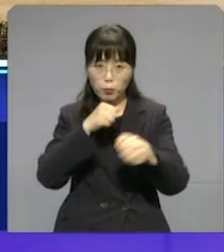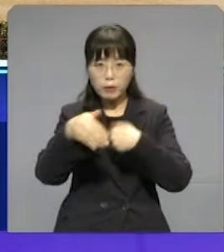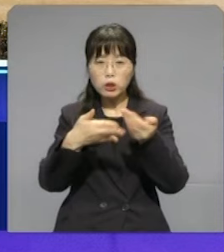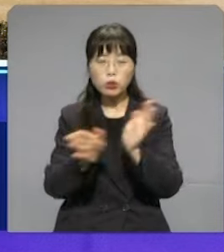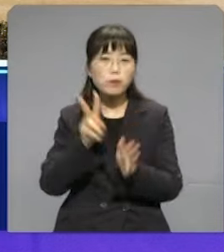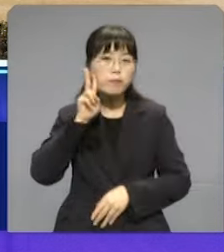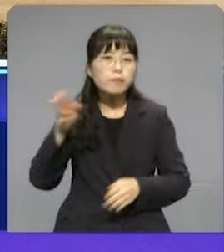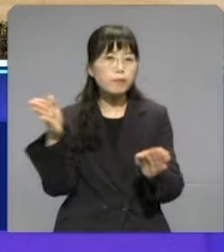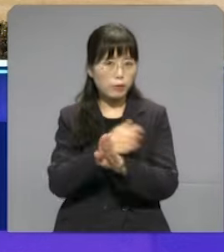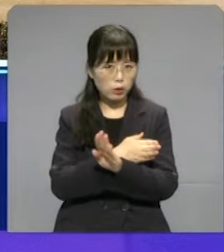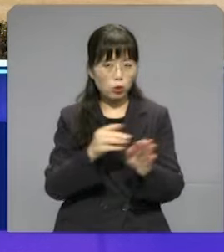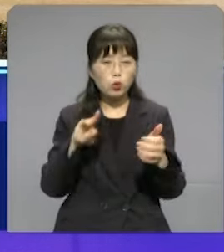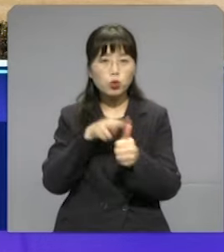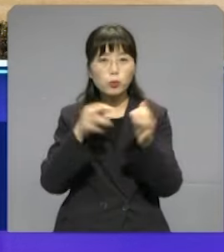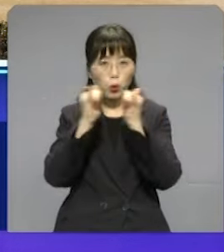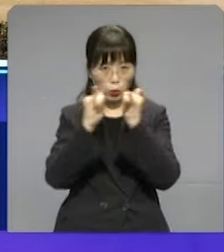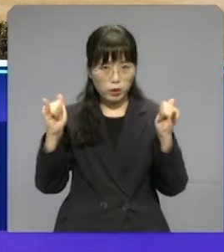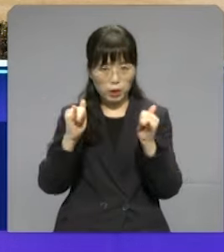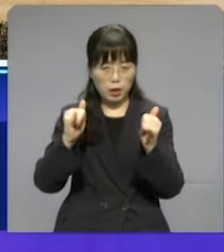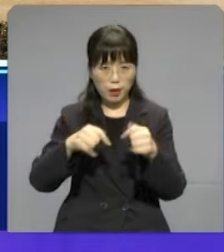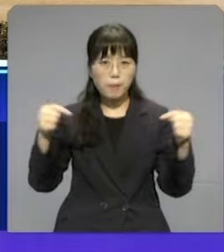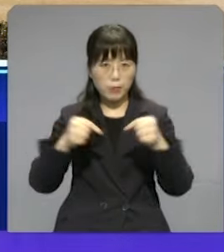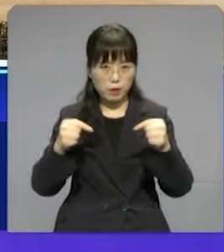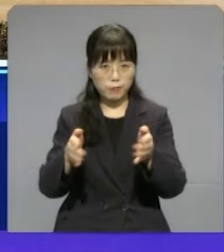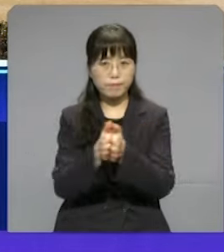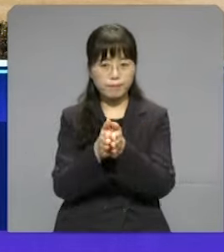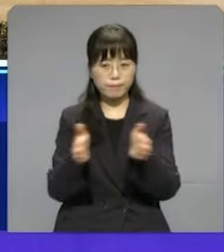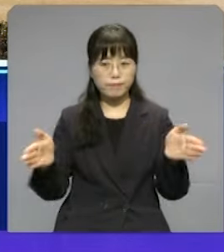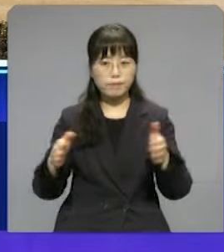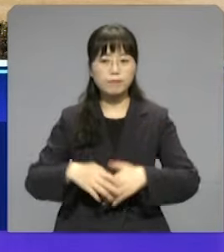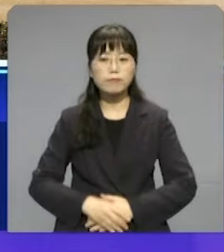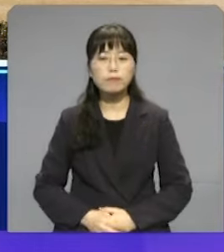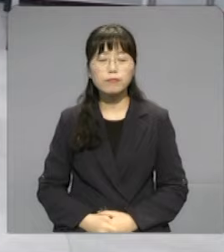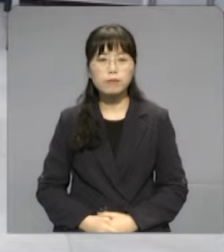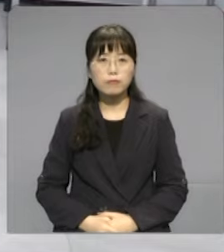민주당은 모레부터 후보자 면접을 진행합니다. 요은총 기자입니다.